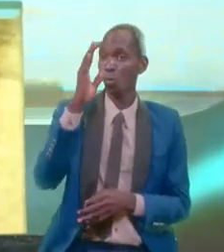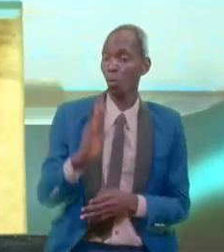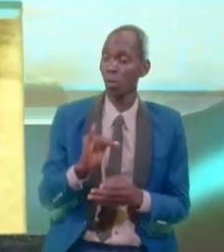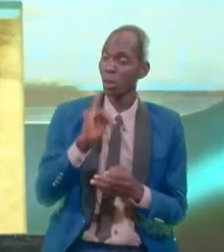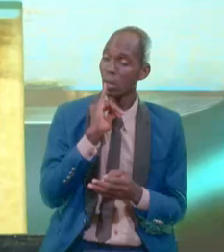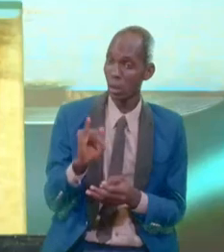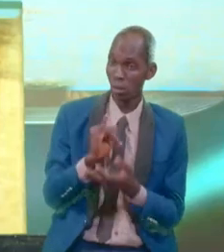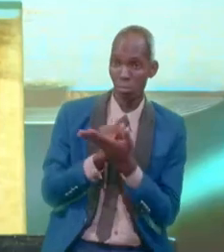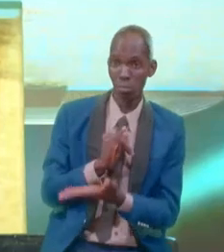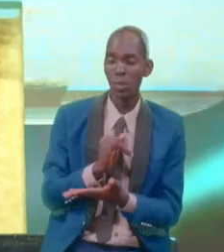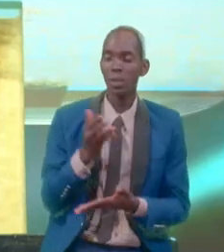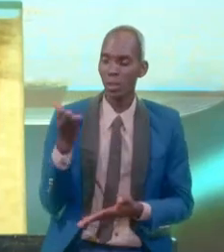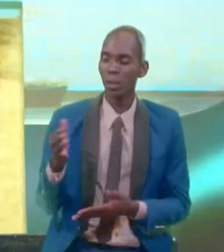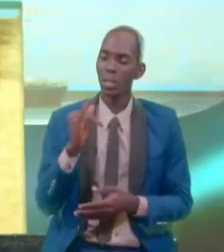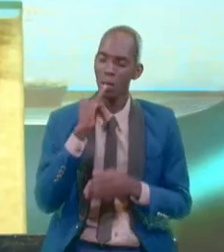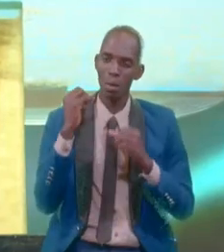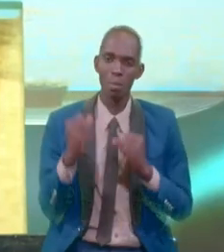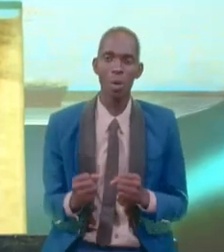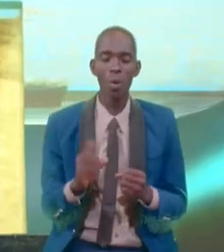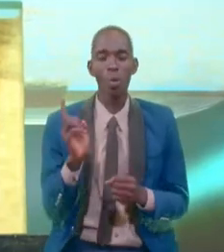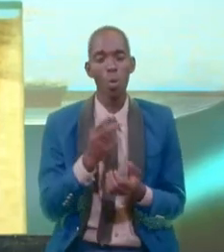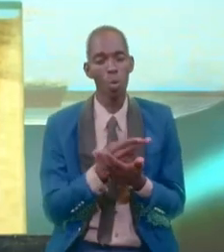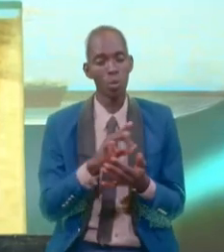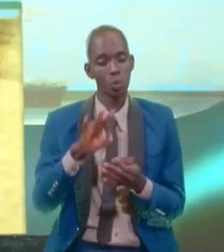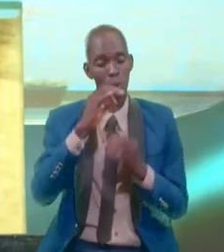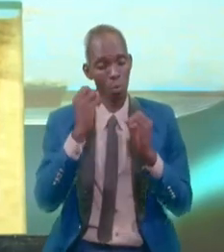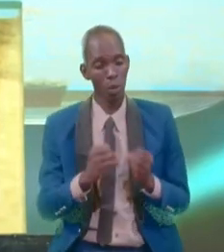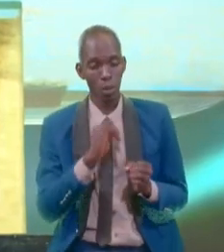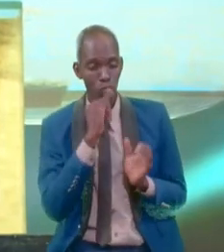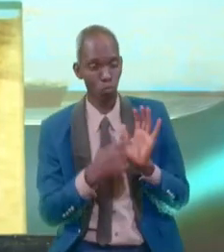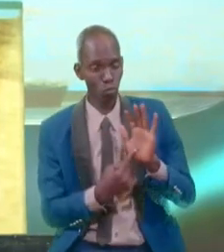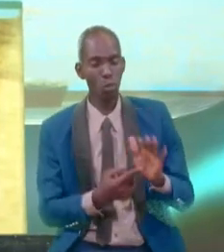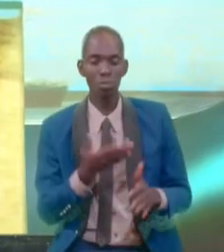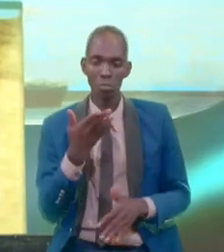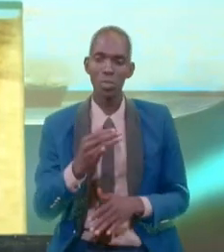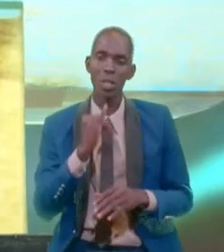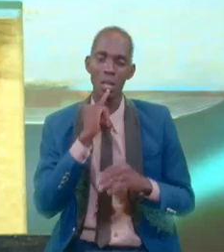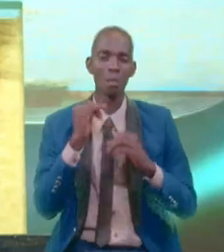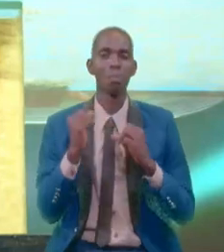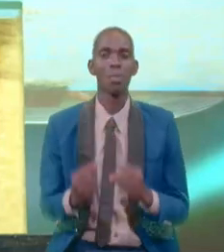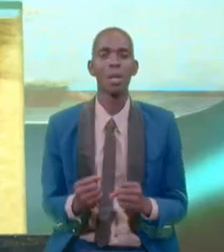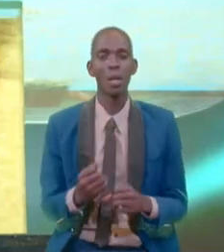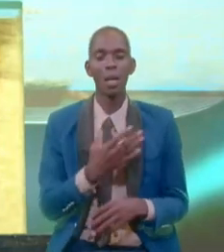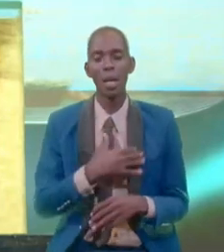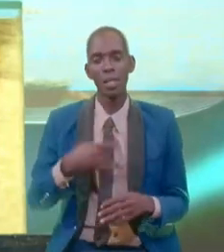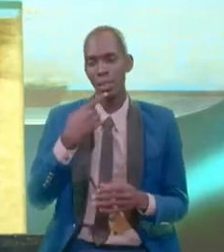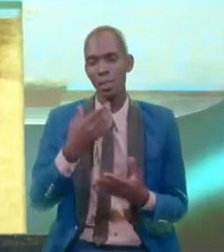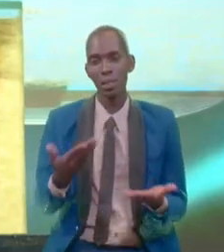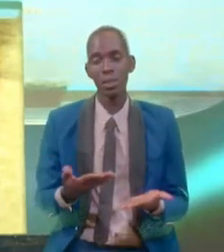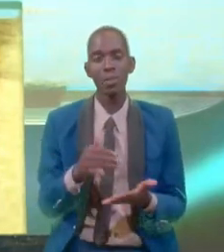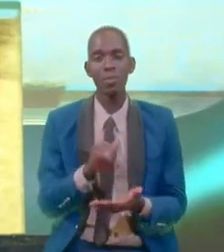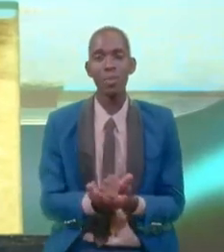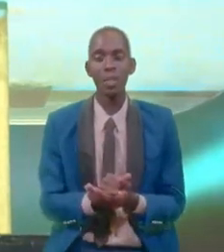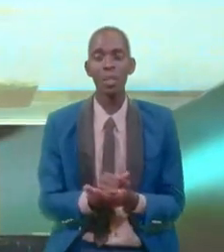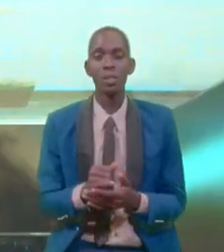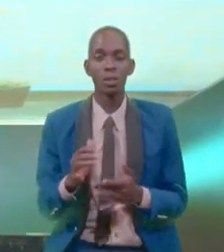Ouais, le Saint-Esprit agit avec puissance. Là où il a la puissance, il y a la force qui allait de lieu